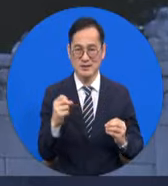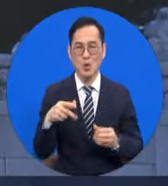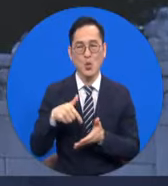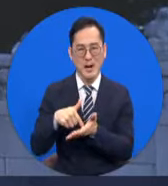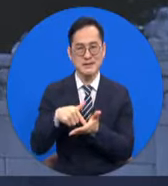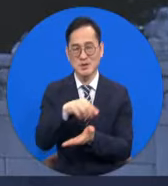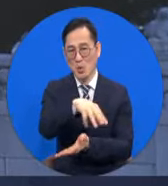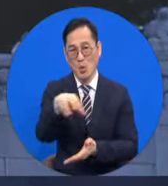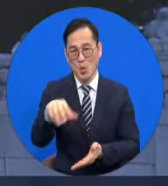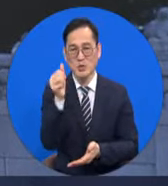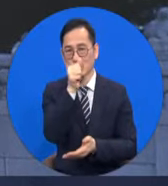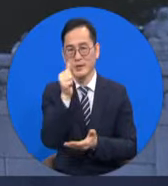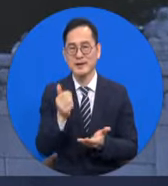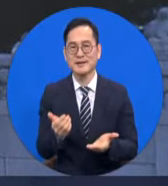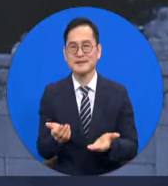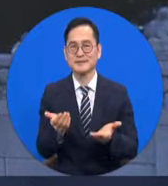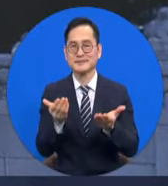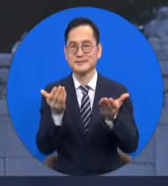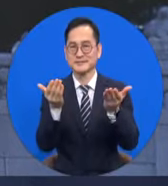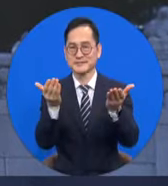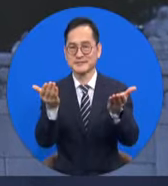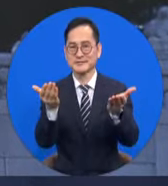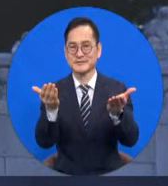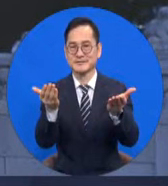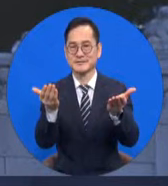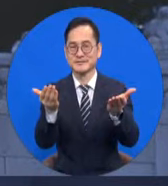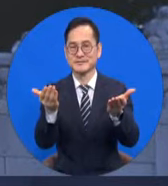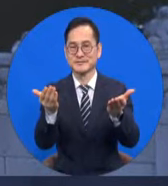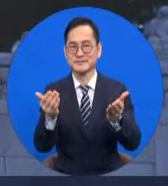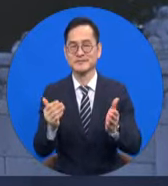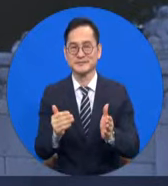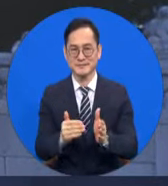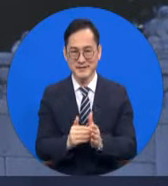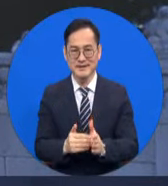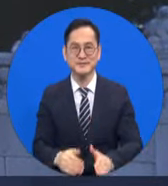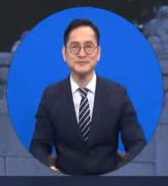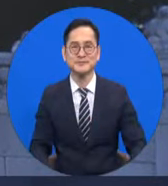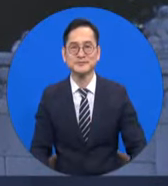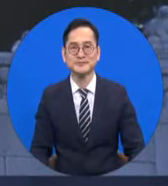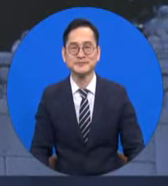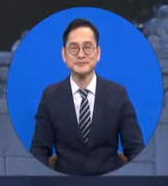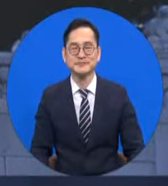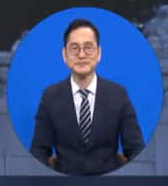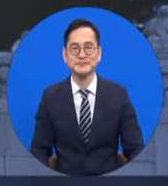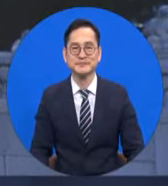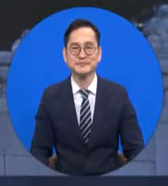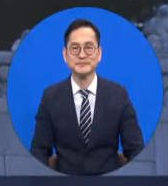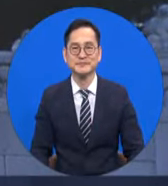서울에 펼쳐져 있는 접전 지역의 여론 분석과 판세 분석 전해드렸습니다.